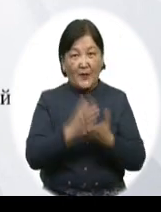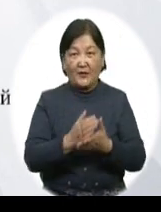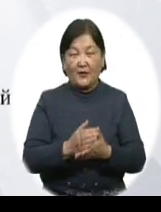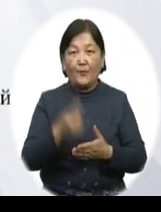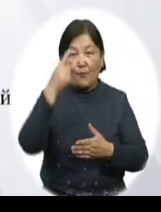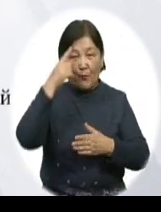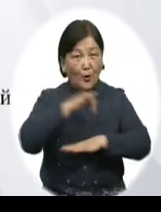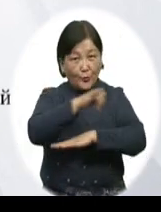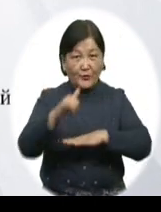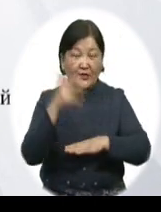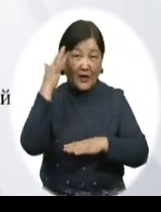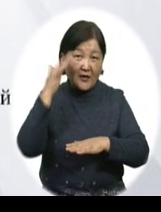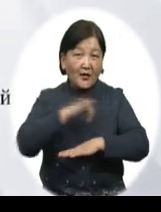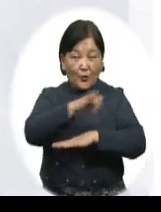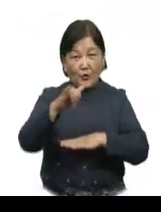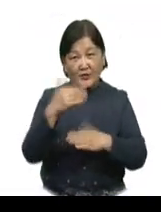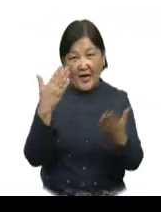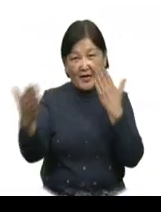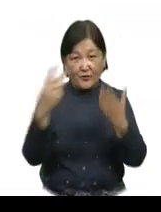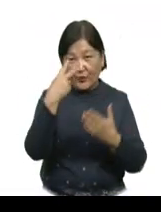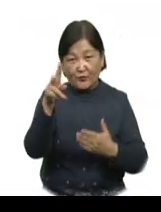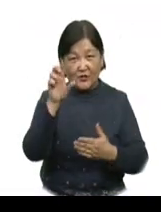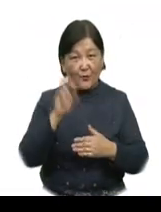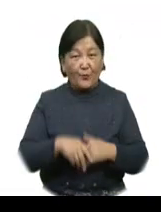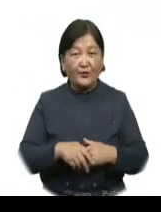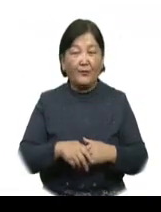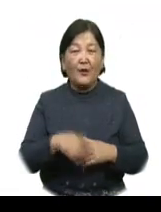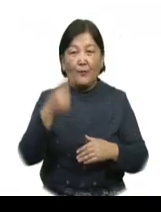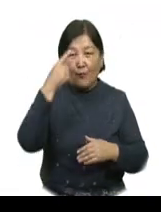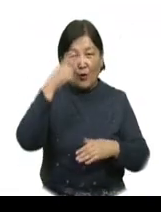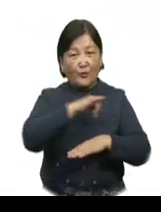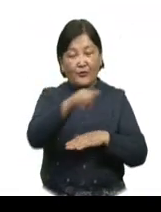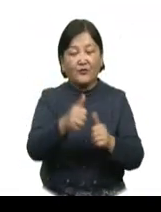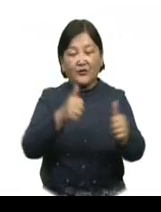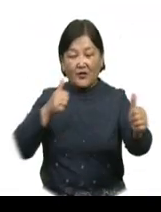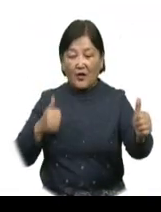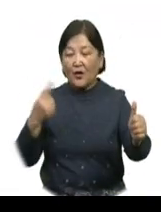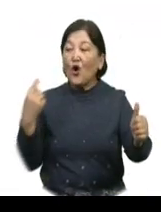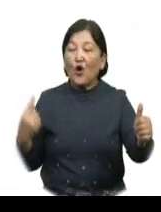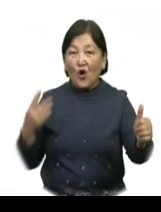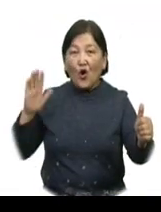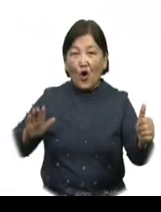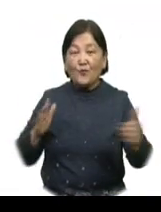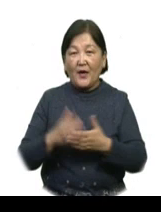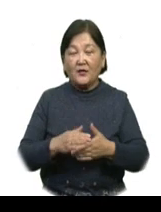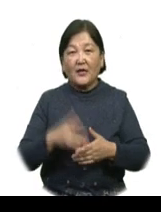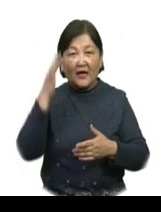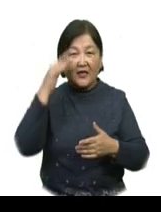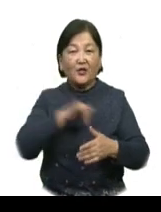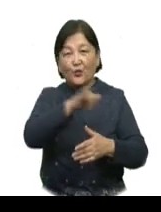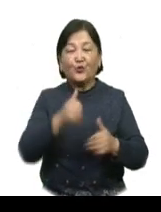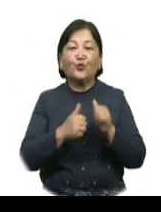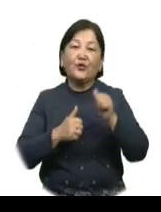одоо бусад орнуудтай харьцуулах юм бол одоо нэгэн одоо хойно юм байр суурьтай байртай байгааг бас энэ графикаас харж